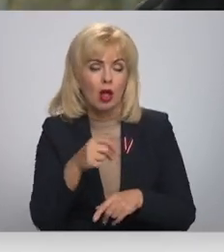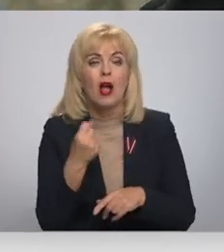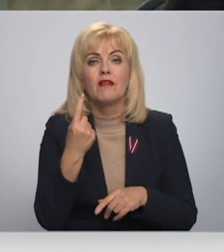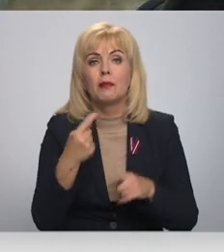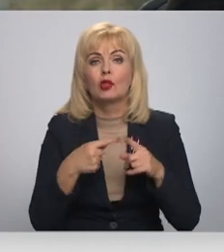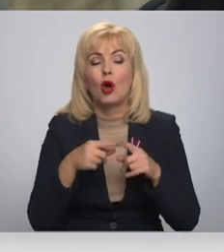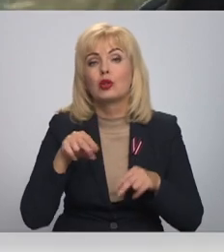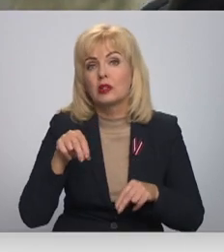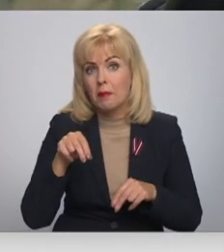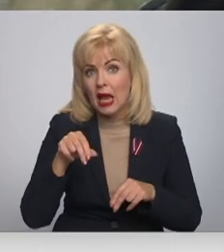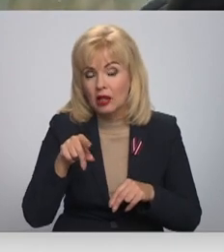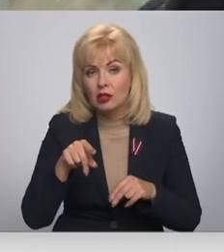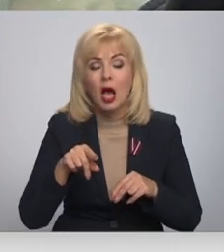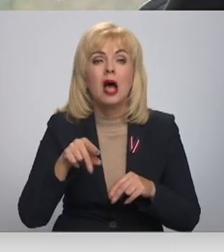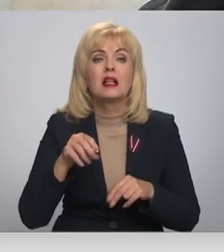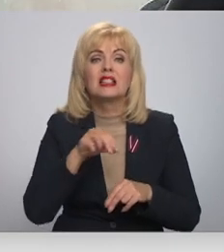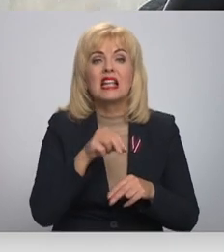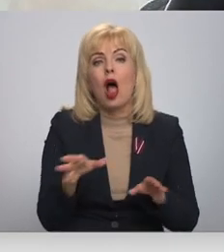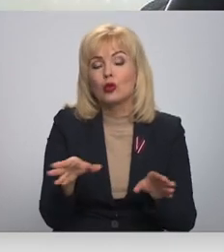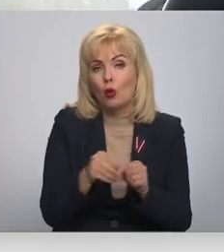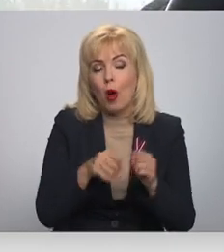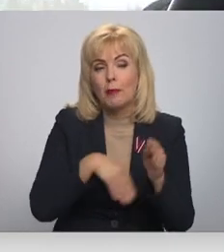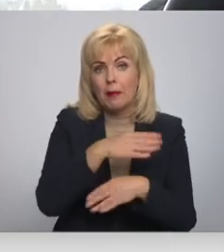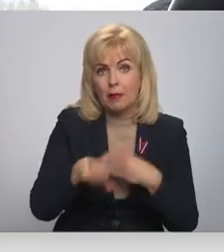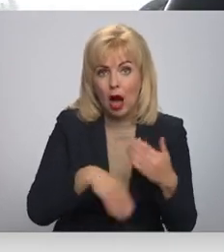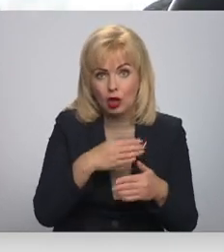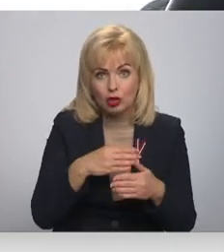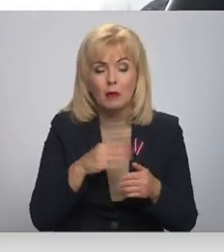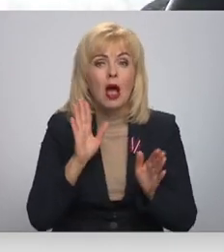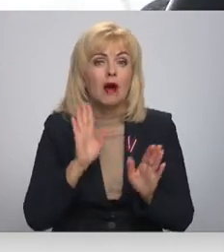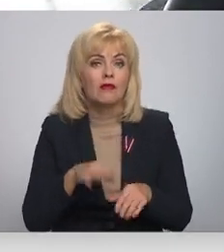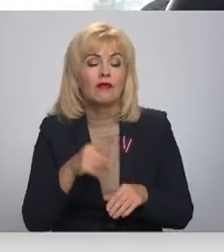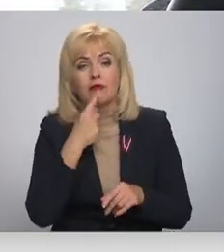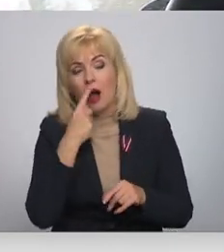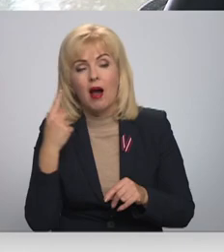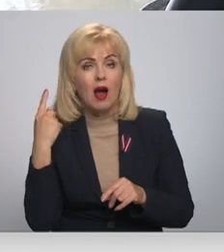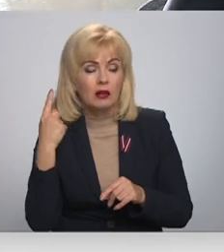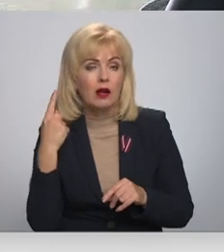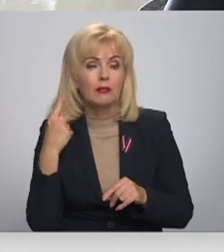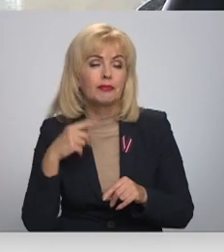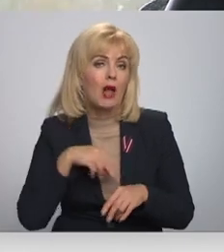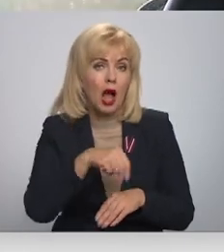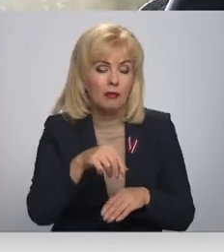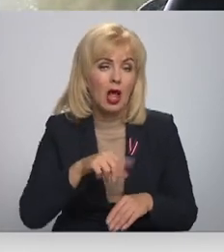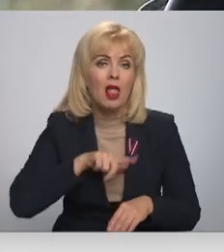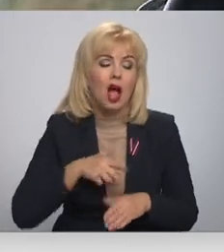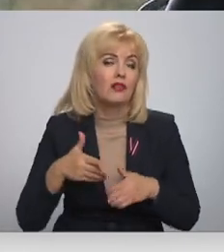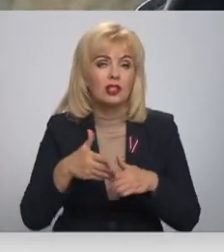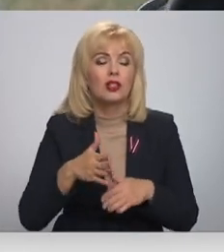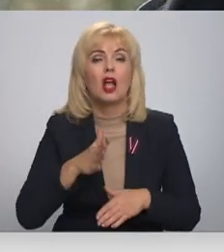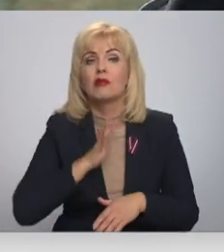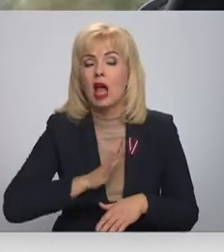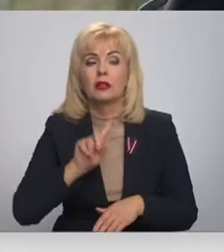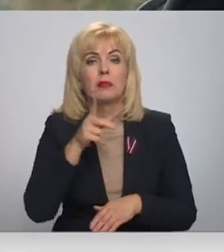tonnas smilts un sāls maisījums. Taču aplidot var arī nesen kaisīti ceļi. Tāpēc Latvijas valsts ceļi aicina negaidīt